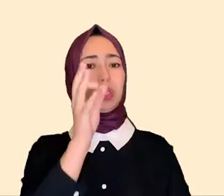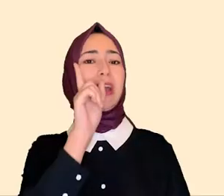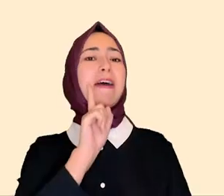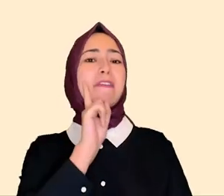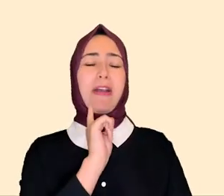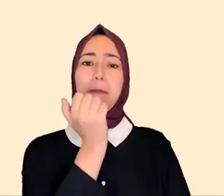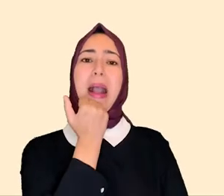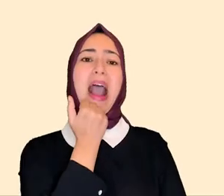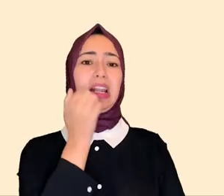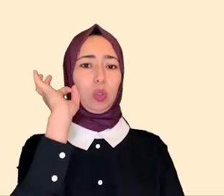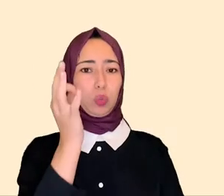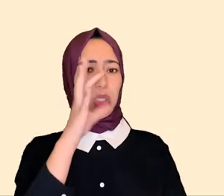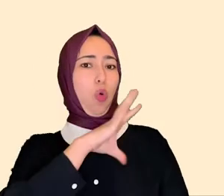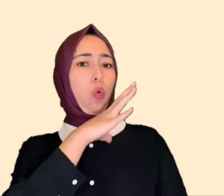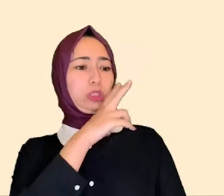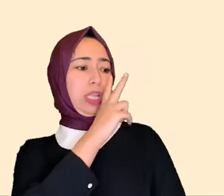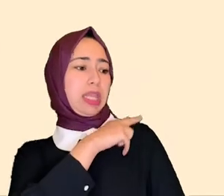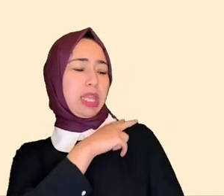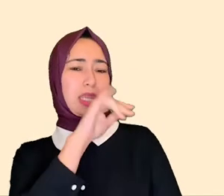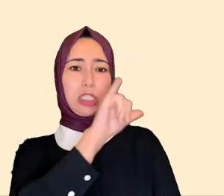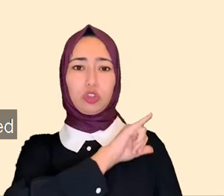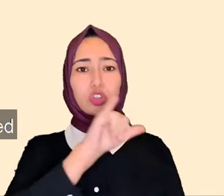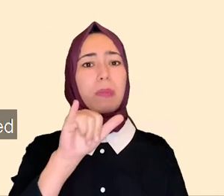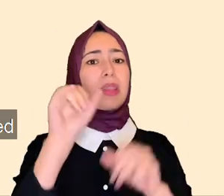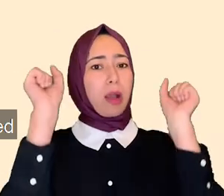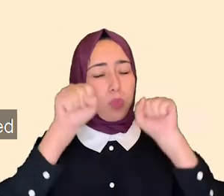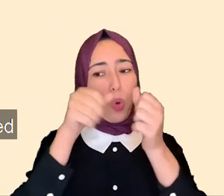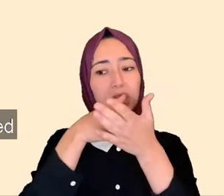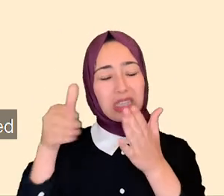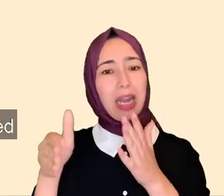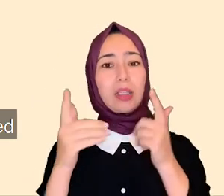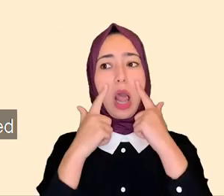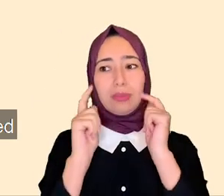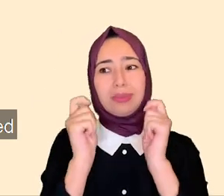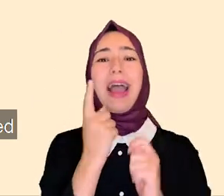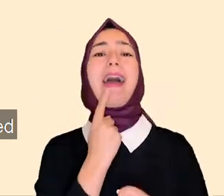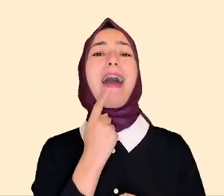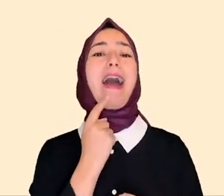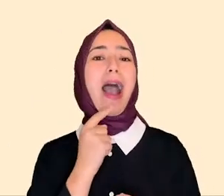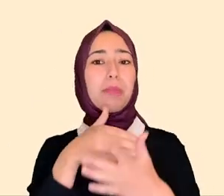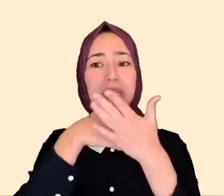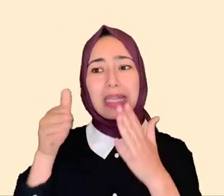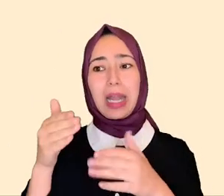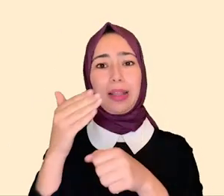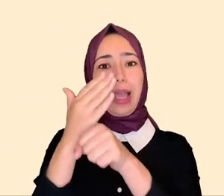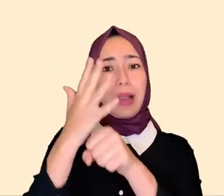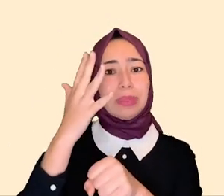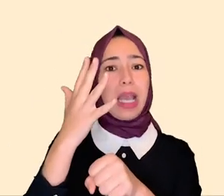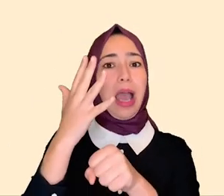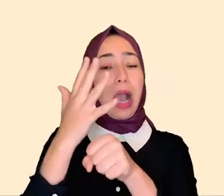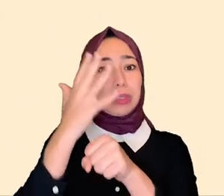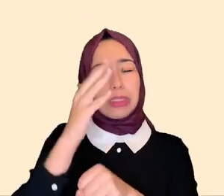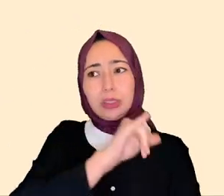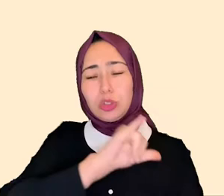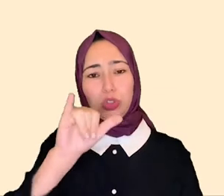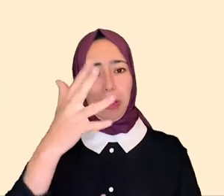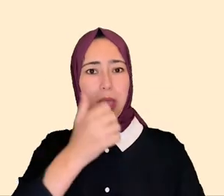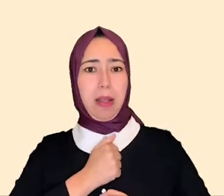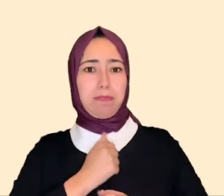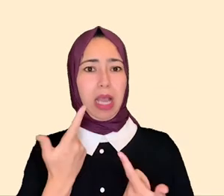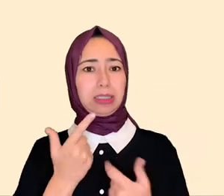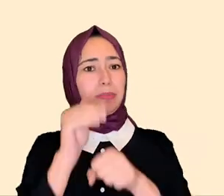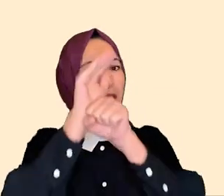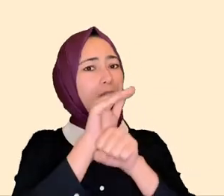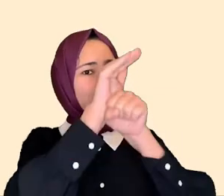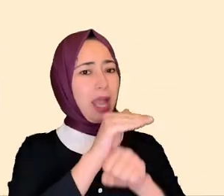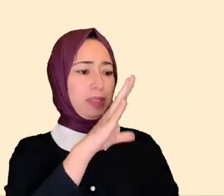وقالت صحيح أنه أمل أساءت معاملة أستاذها، ومن المعقول أنه يتم معاقبتها في إطار تحقيق الهدف التربوي الإصلاحي